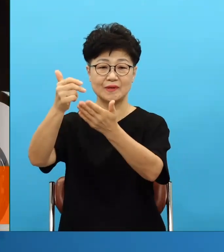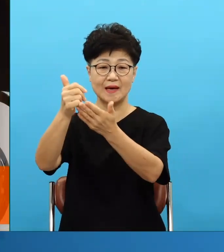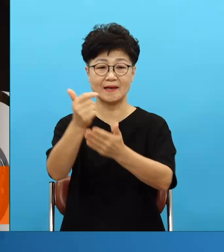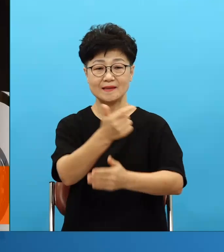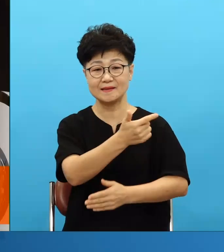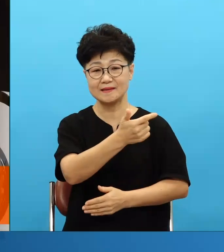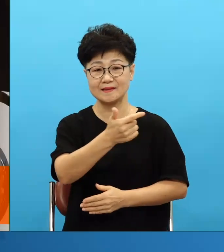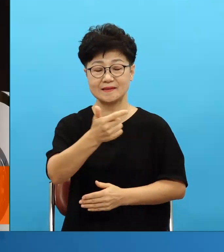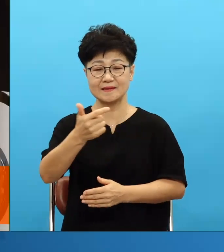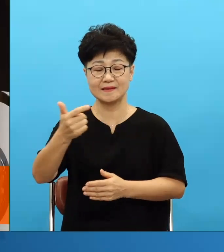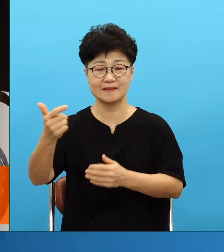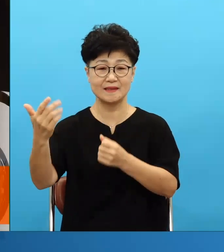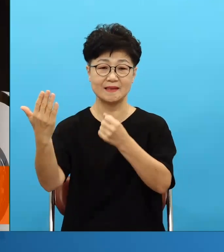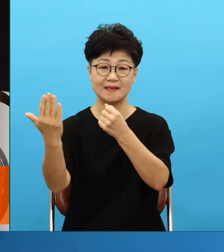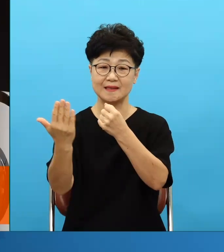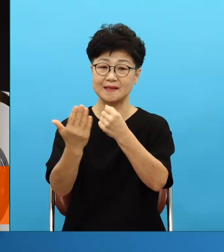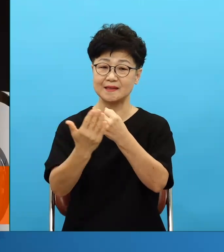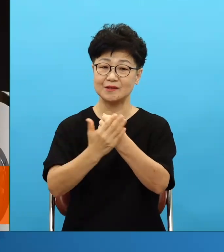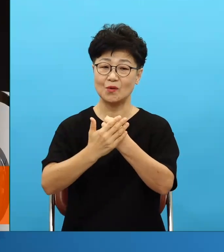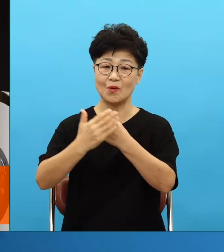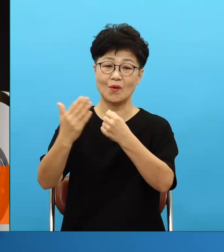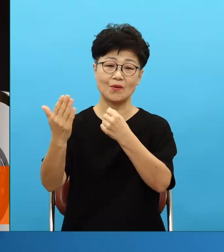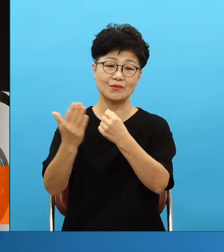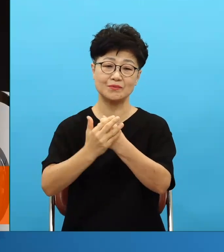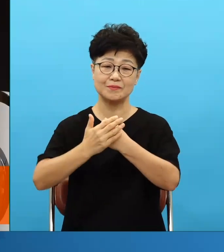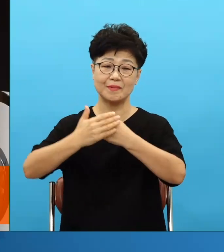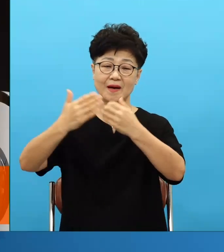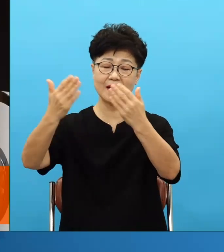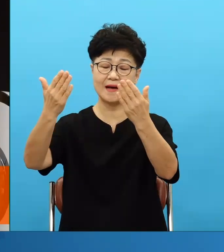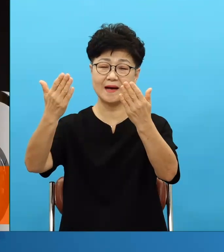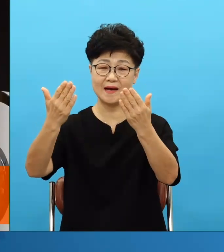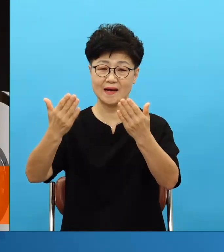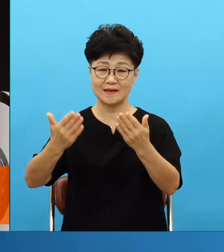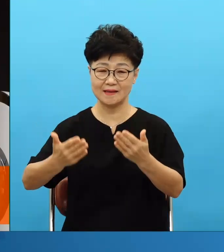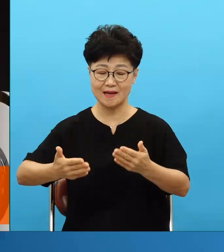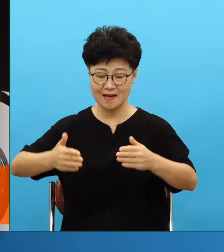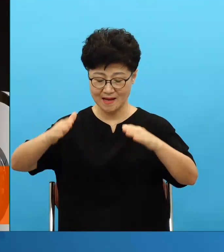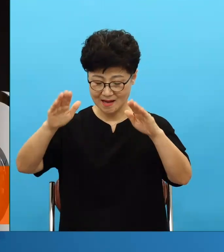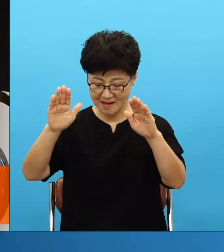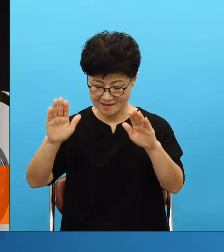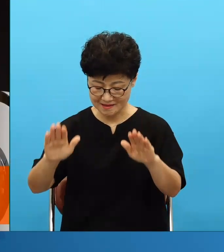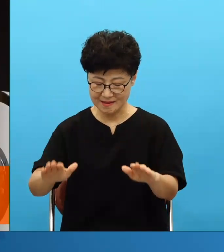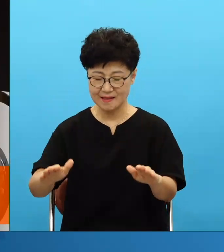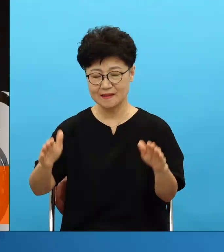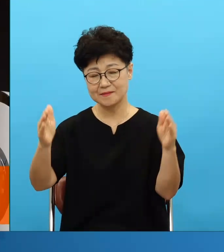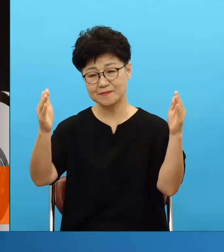주의 크신 도움 받아